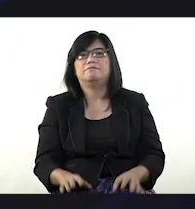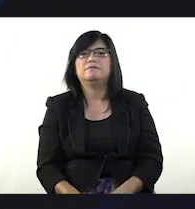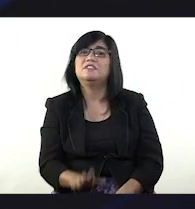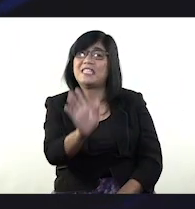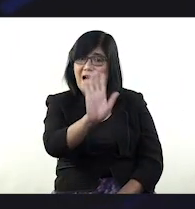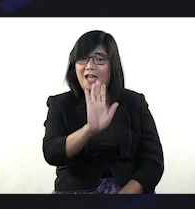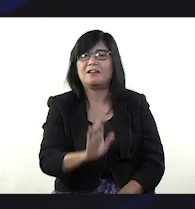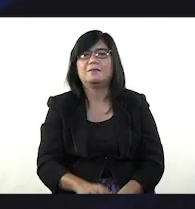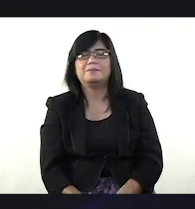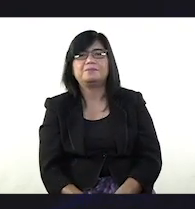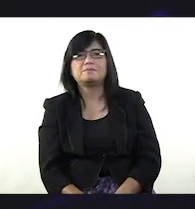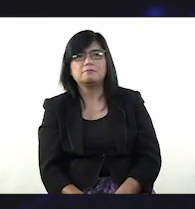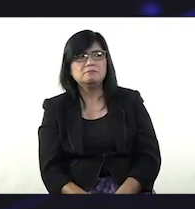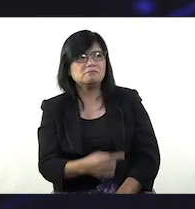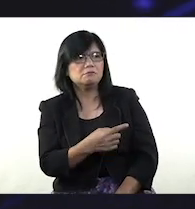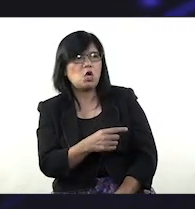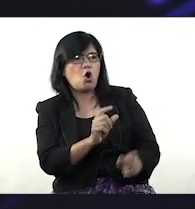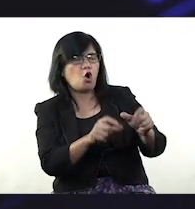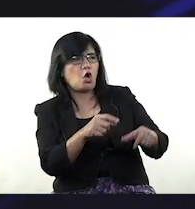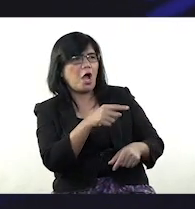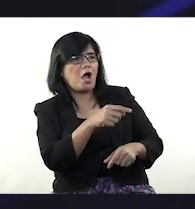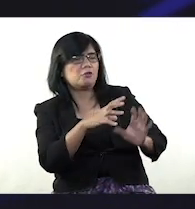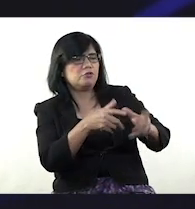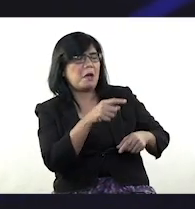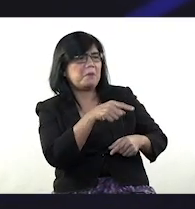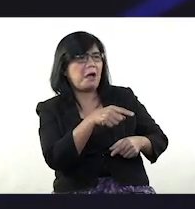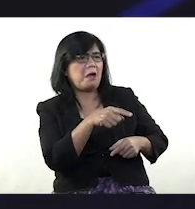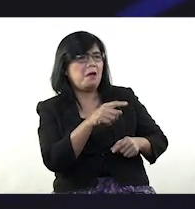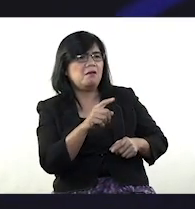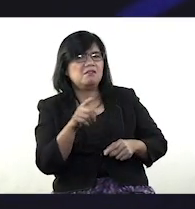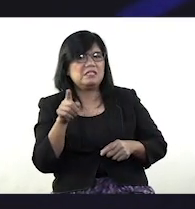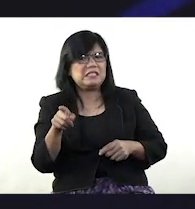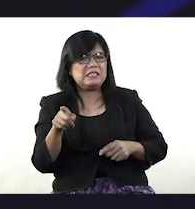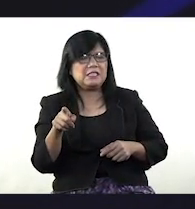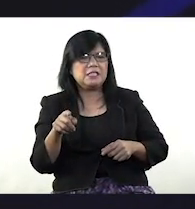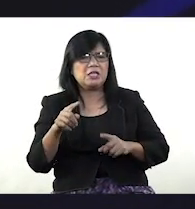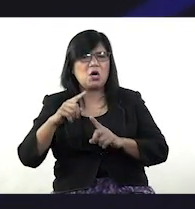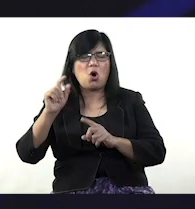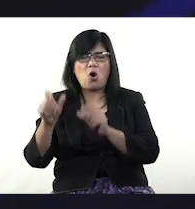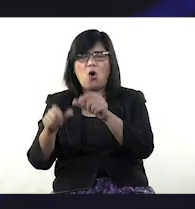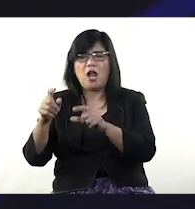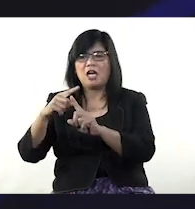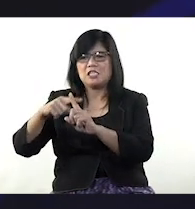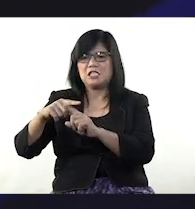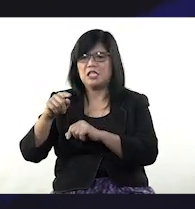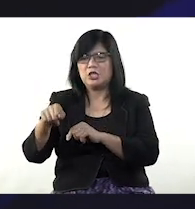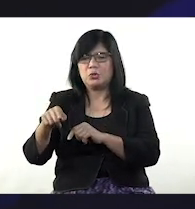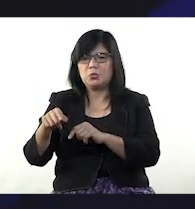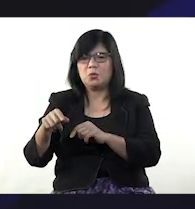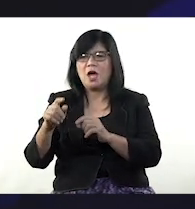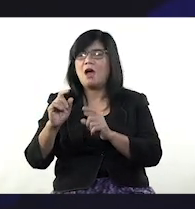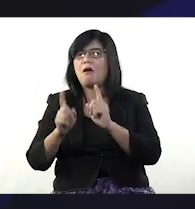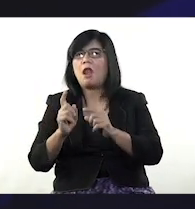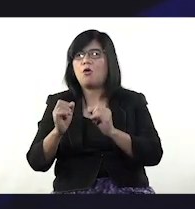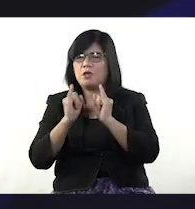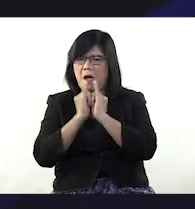Om telolet Om bilang bodoh Hai dirubah dahulu Hai sama malaikat juga brti beda-beda tipis